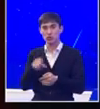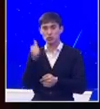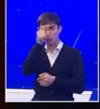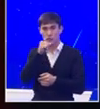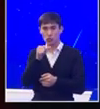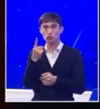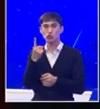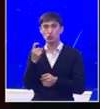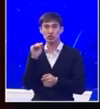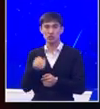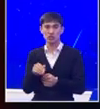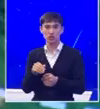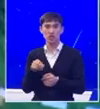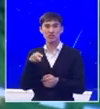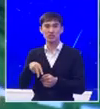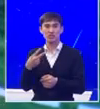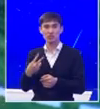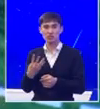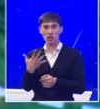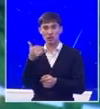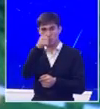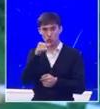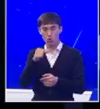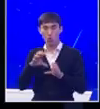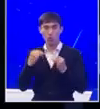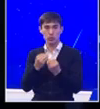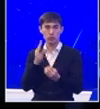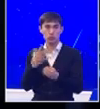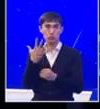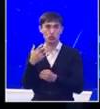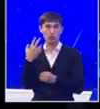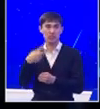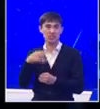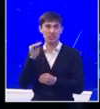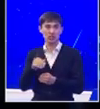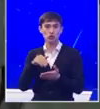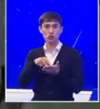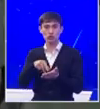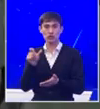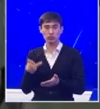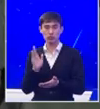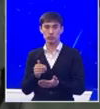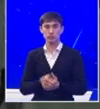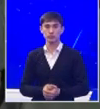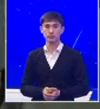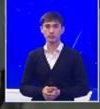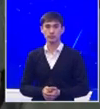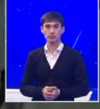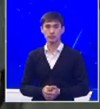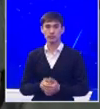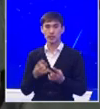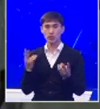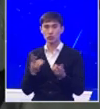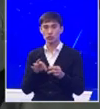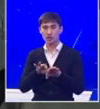уже 100 тысяч, а в 2025 году комплекс ожидает 520 тысяч туристов. Нужно водоотведение,